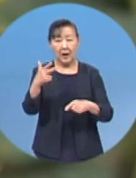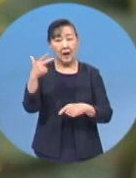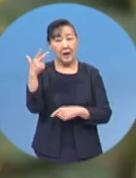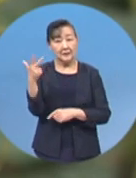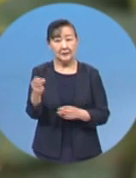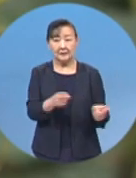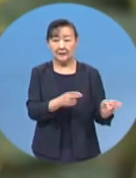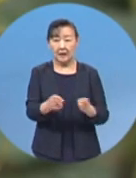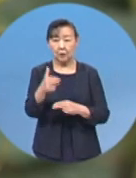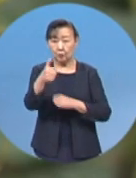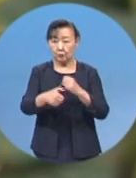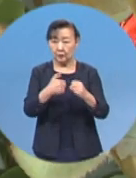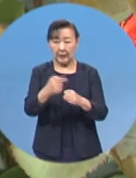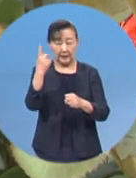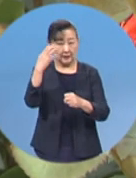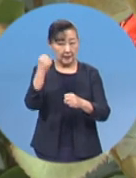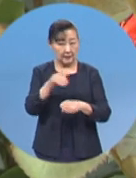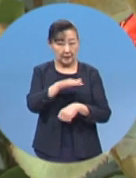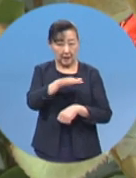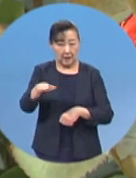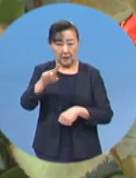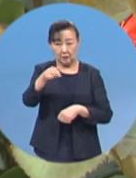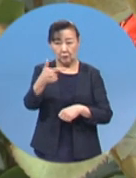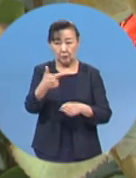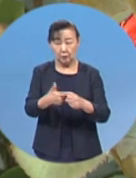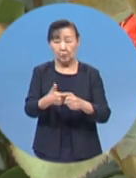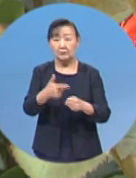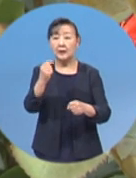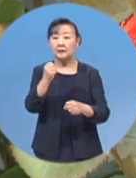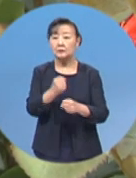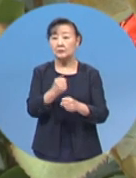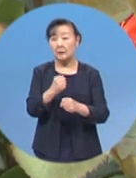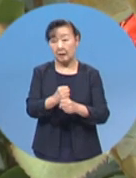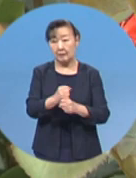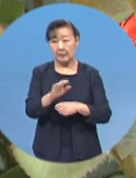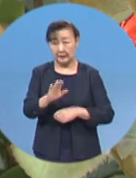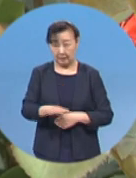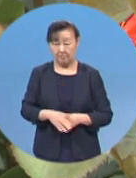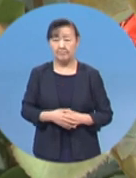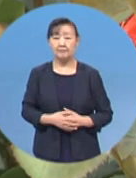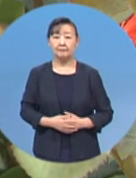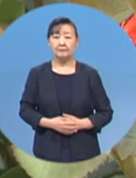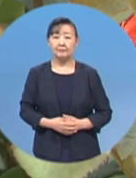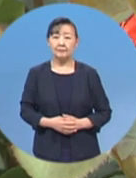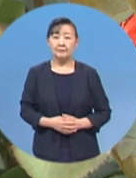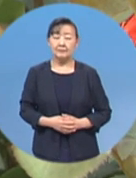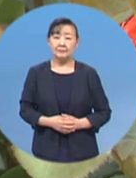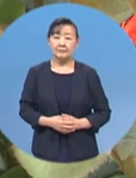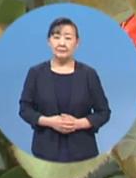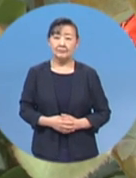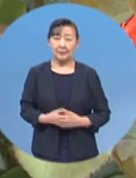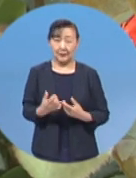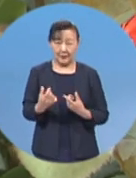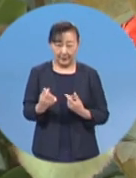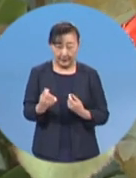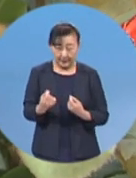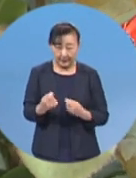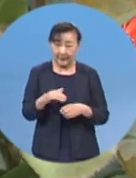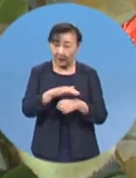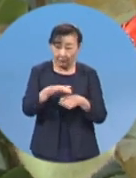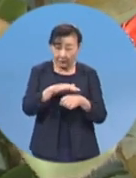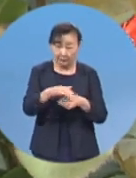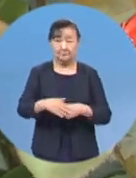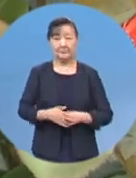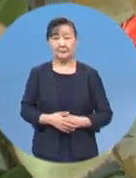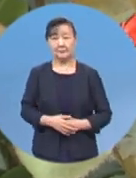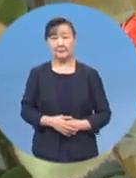念して平成16年度に作られましたオリジナルの品種となります。 そうなんですね、可愛らしい